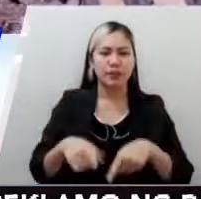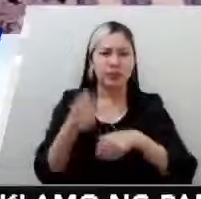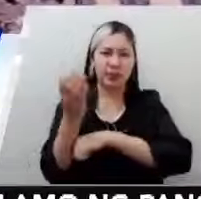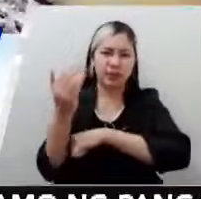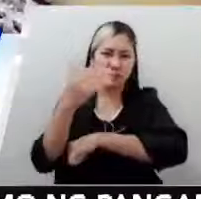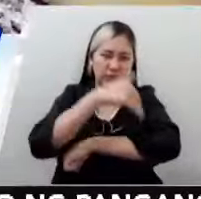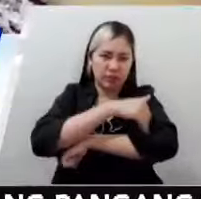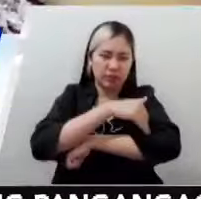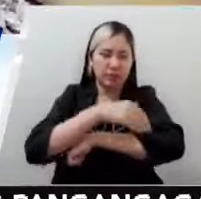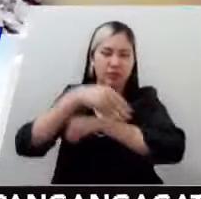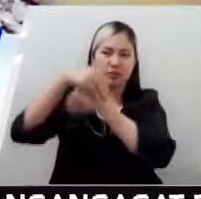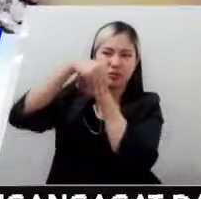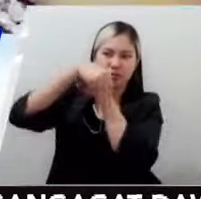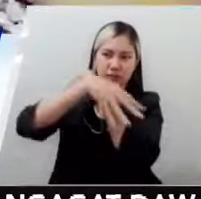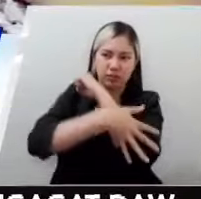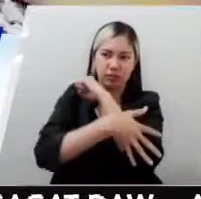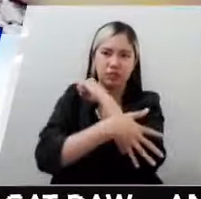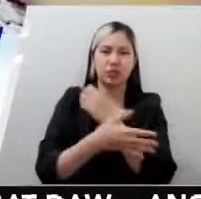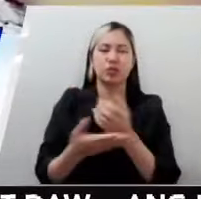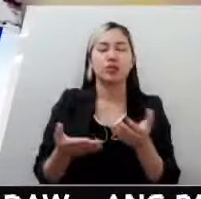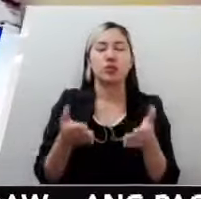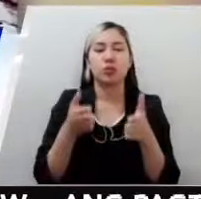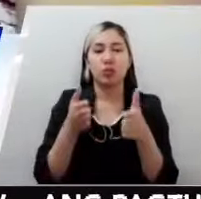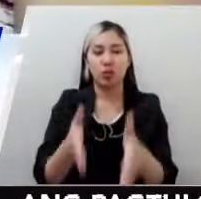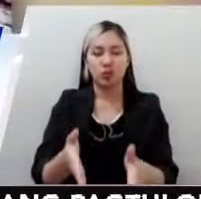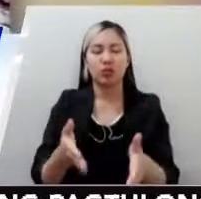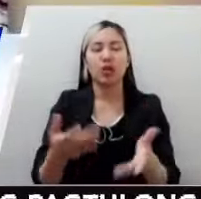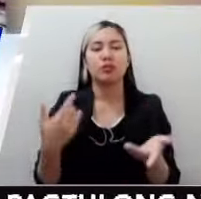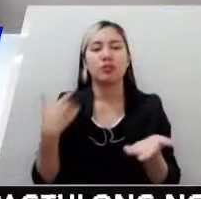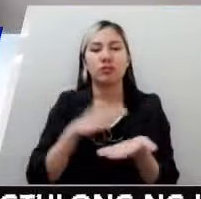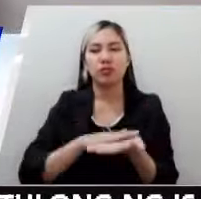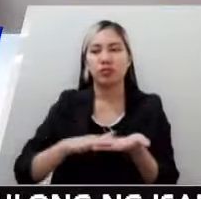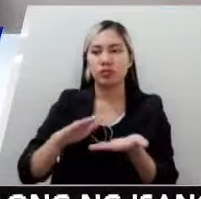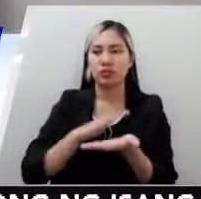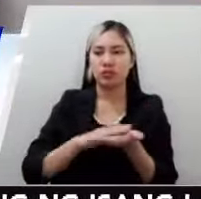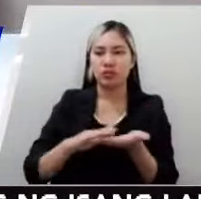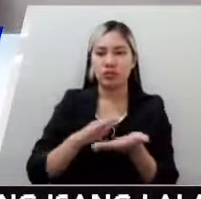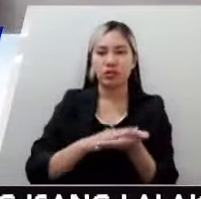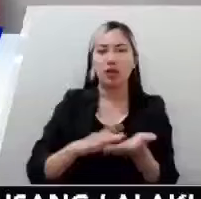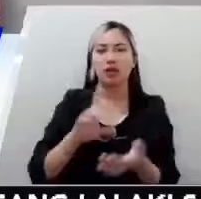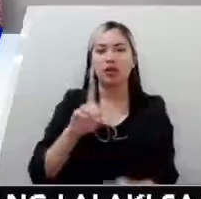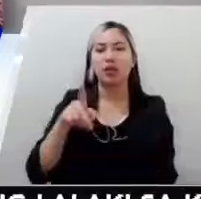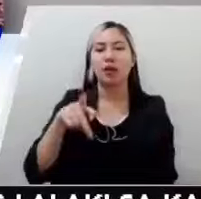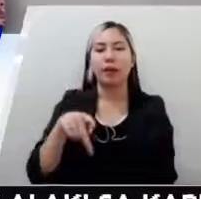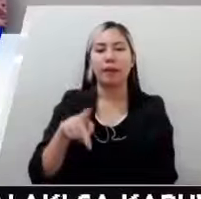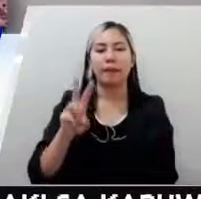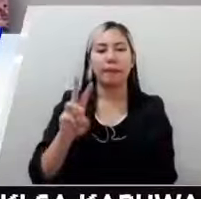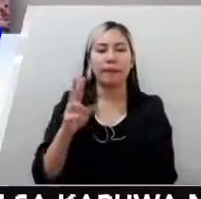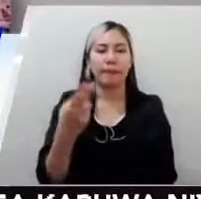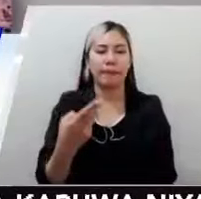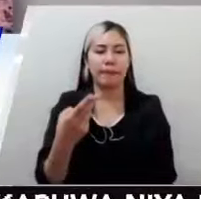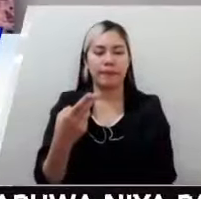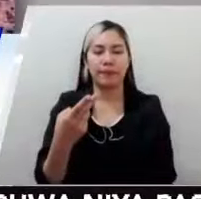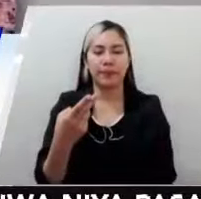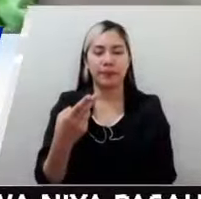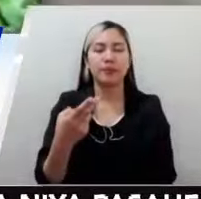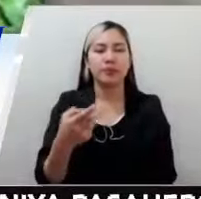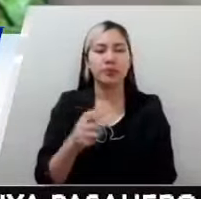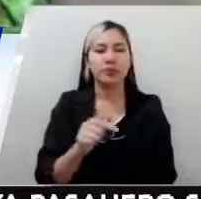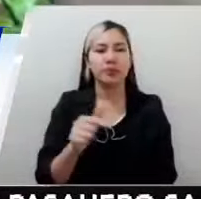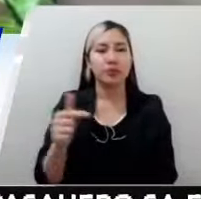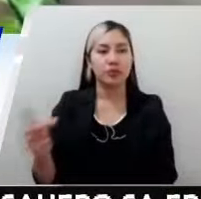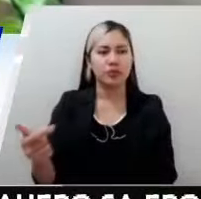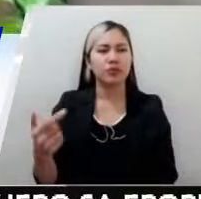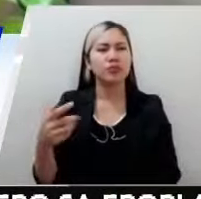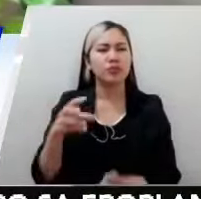bundok Kalinga Road. Nagsasagawa na ng clearing operation ang DPWH. Nag-clearing operation din sa Bisaw dahil naman sa bumagsak na